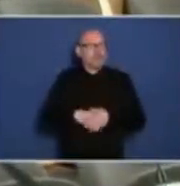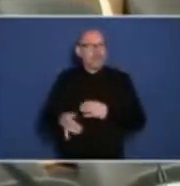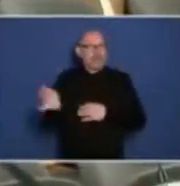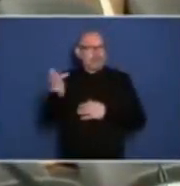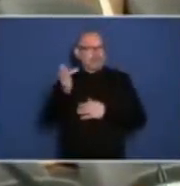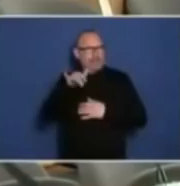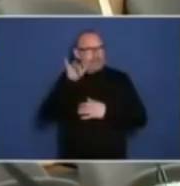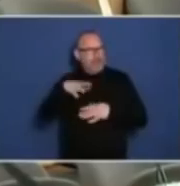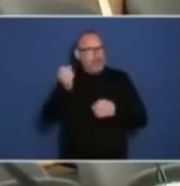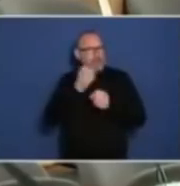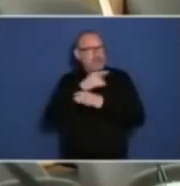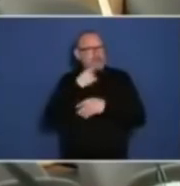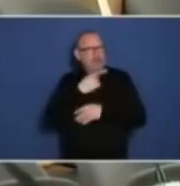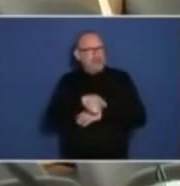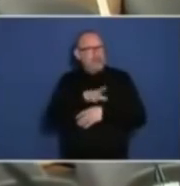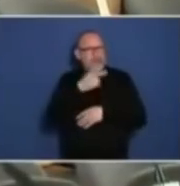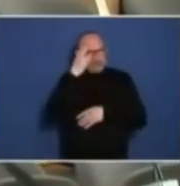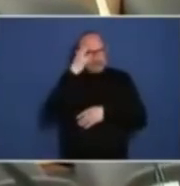Medien Stellung nehmen können.